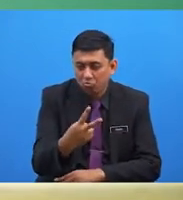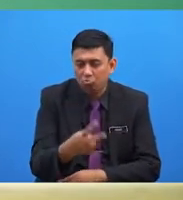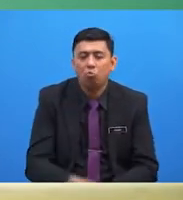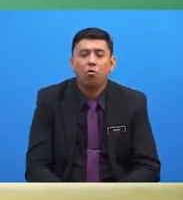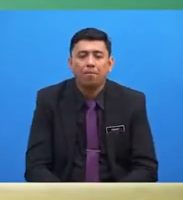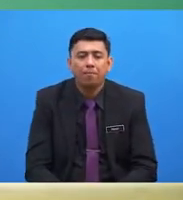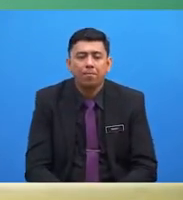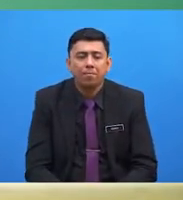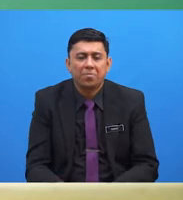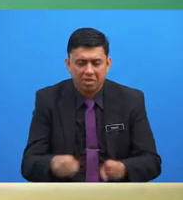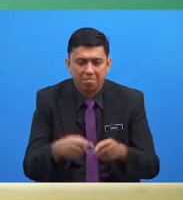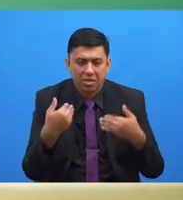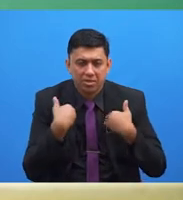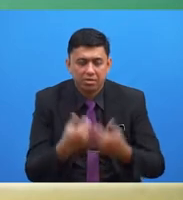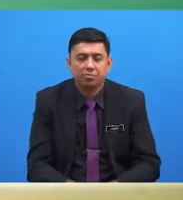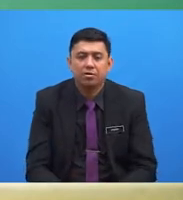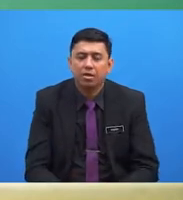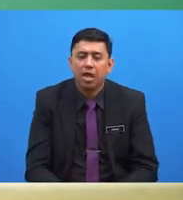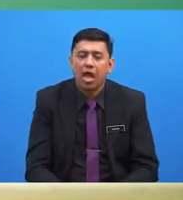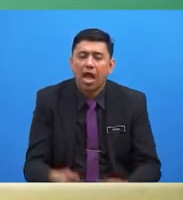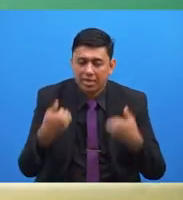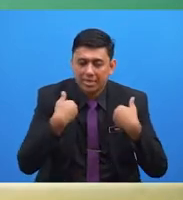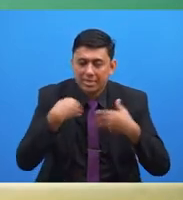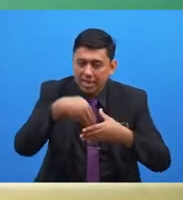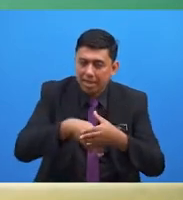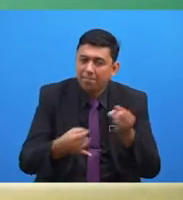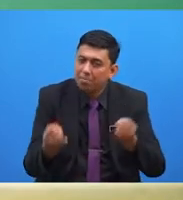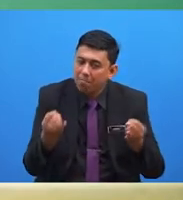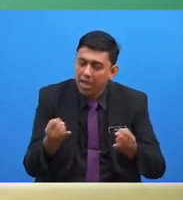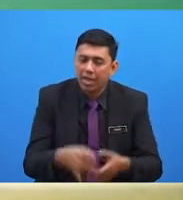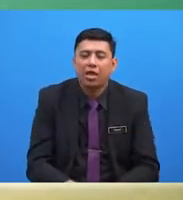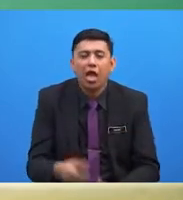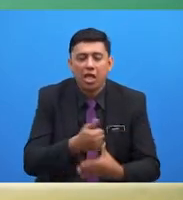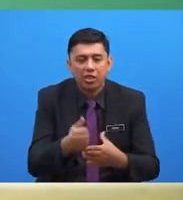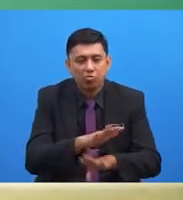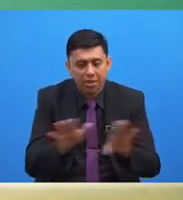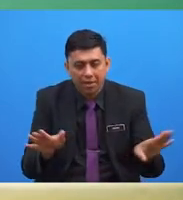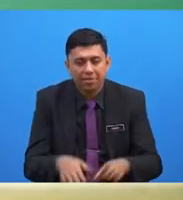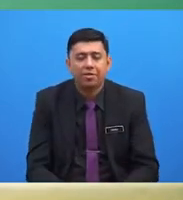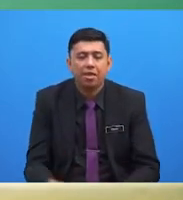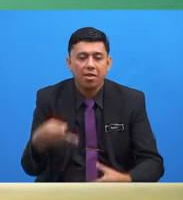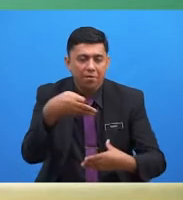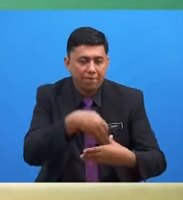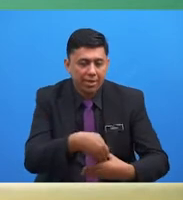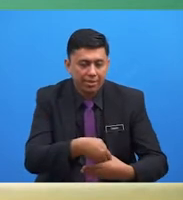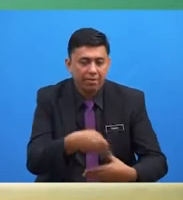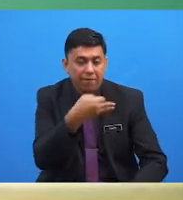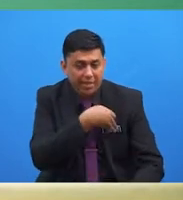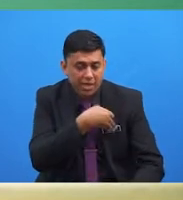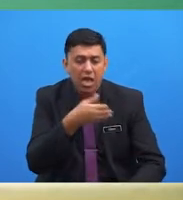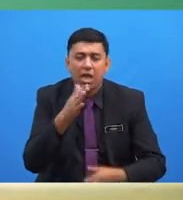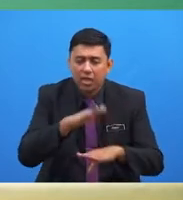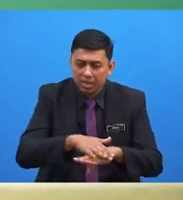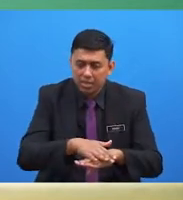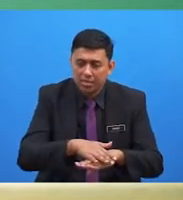sama ada telah wujud dalam imbangan duga atau tidak. Faedah atas ambilan direkodkan kerana